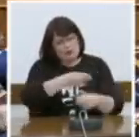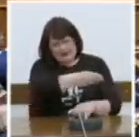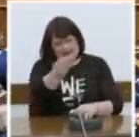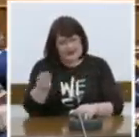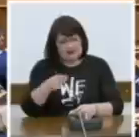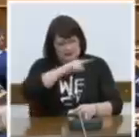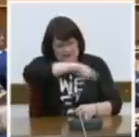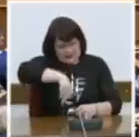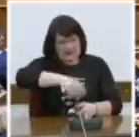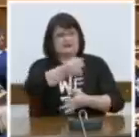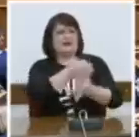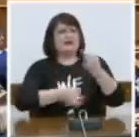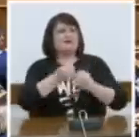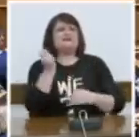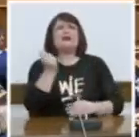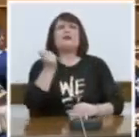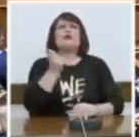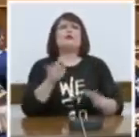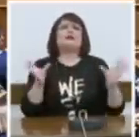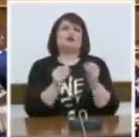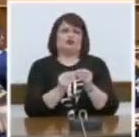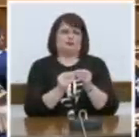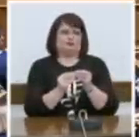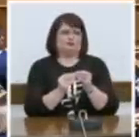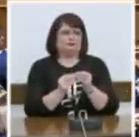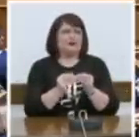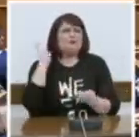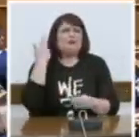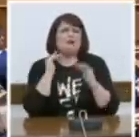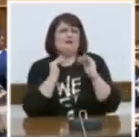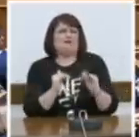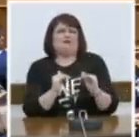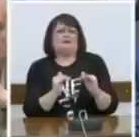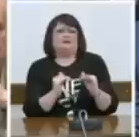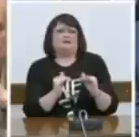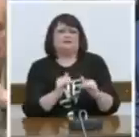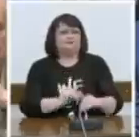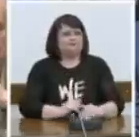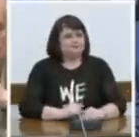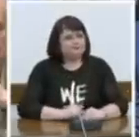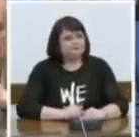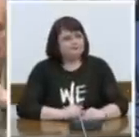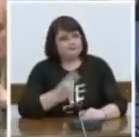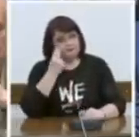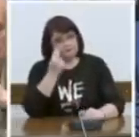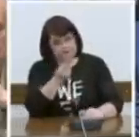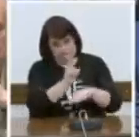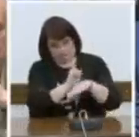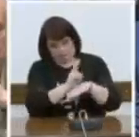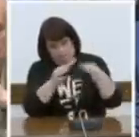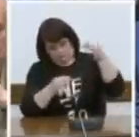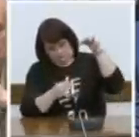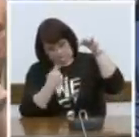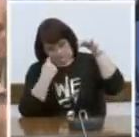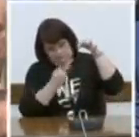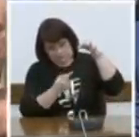μιλήσατε για επιδόματα. Αυτό είναι το παλιό σας πρόγραμμα. Το παλιό σας πρόγραμμα, κύριε Μητσοτάκη. Λοιπόν, θα το καταθέσω. Θα μπορούσε